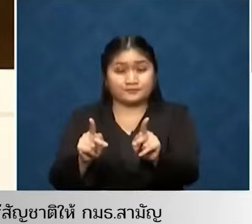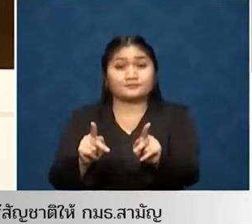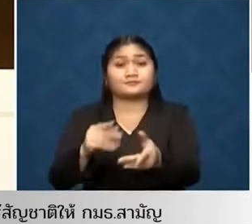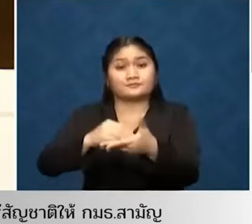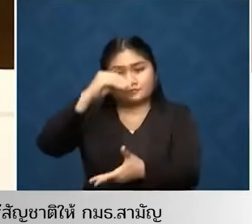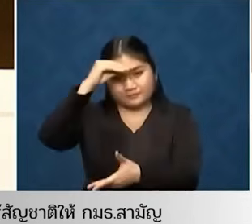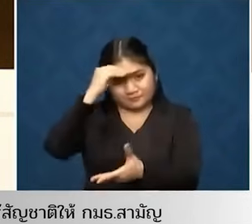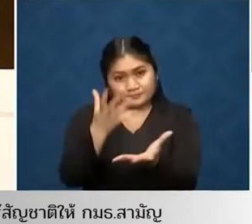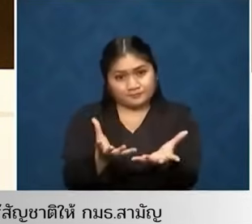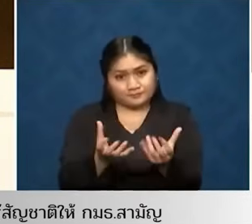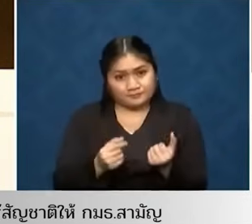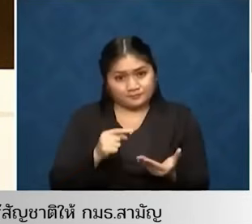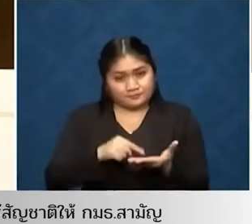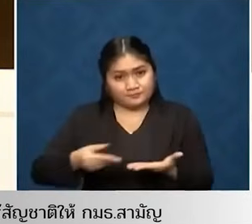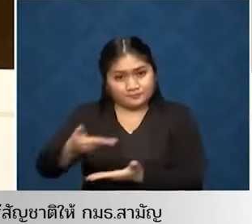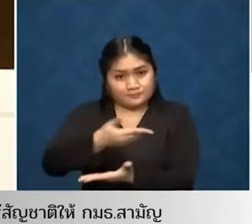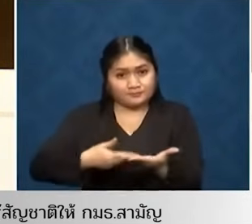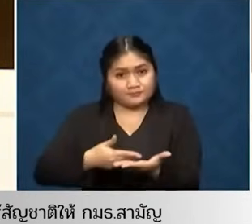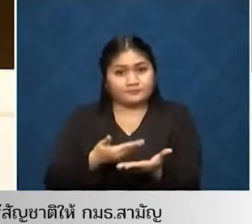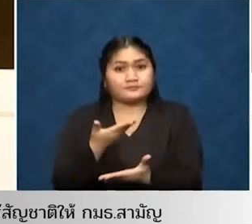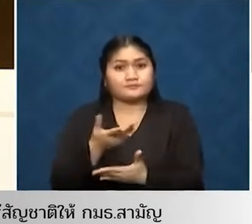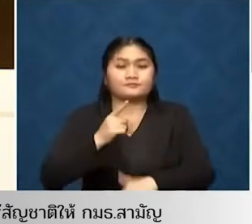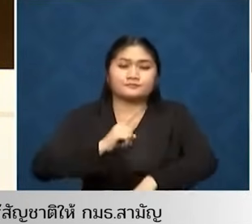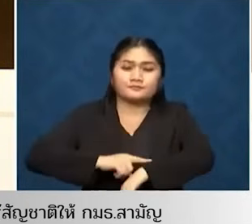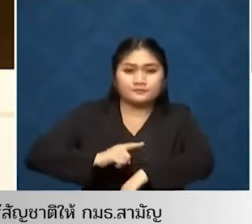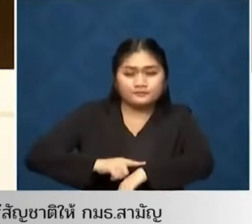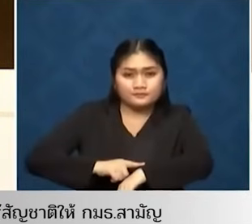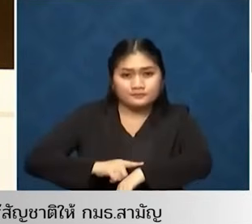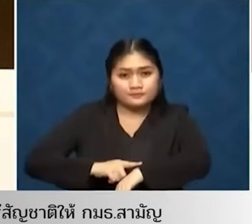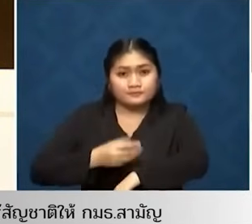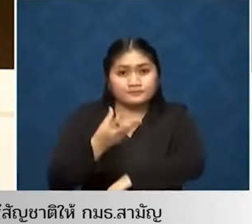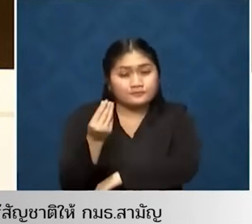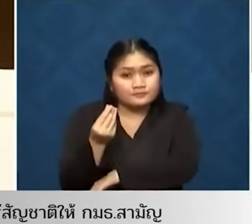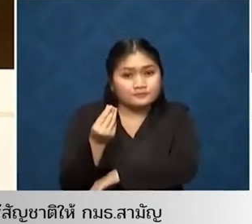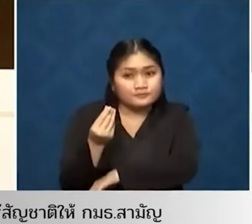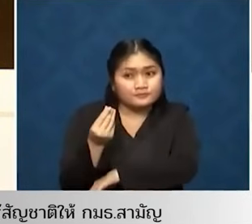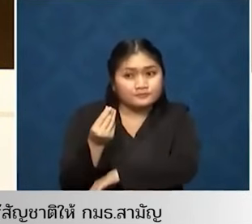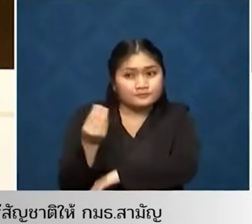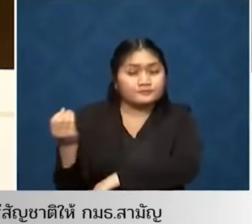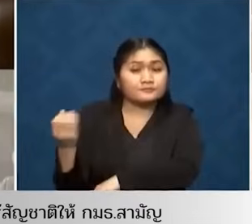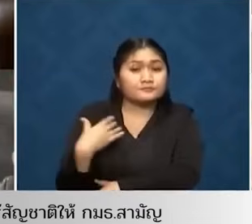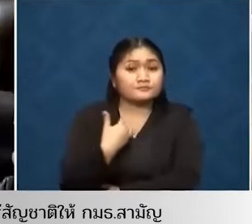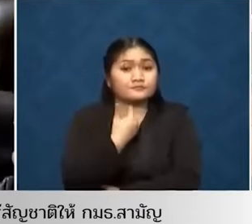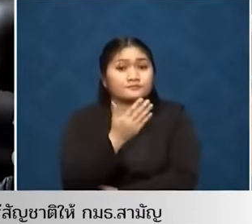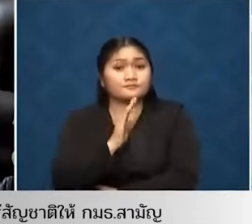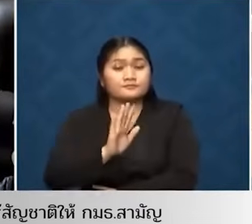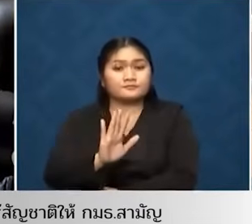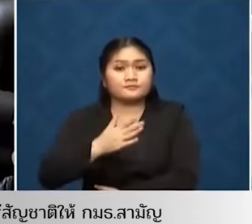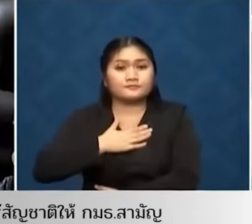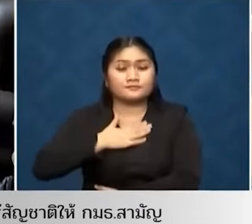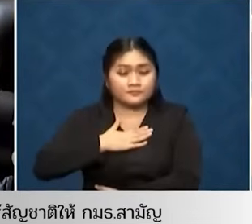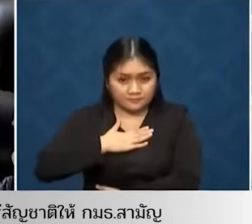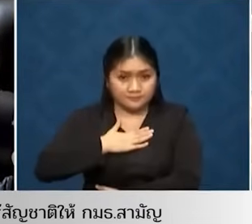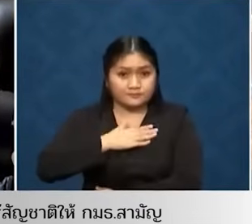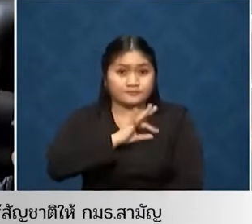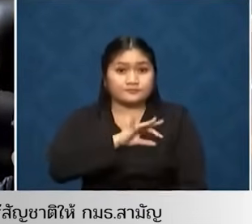ไปพิจารณาขอระยะเวลาที่ให้พิจารณาเท่าไหร่ครับ เรียนท่านประธานที่เคารพครับท่านทิมสวรรณสมาชิกส